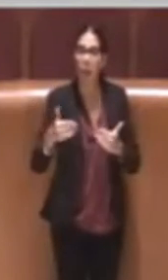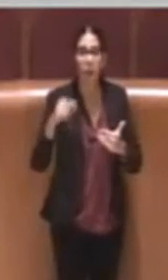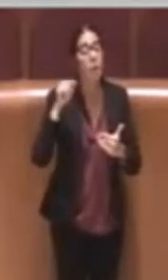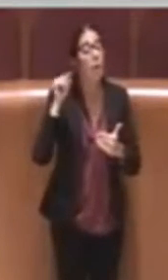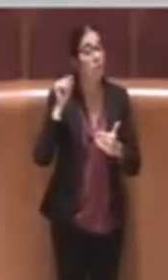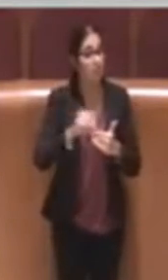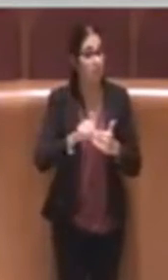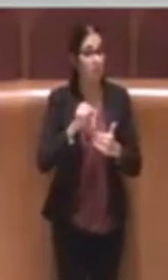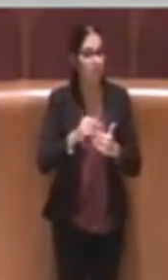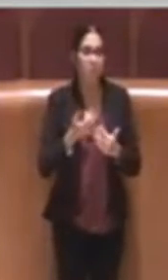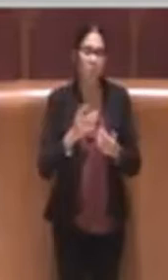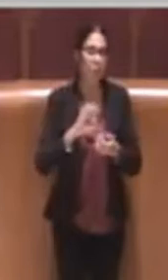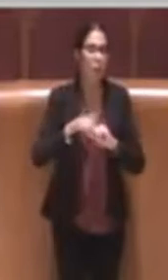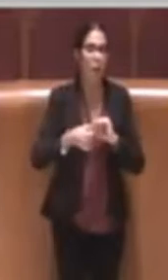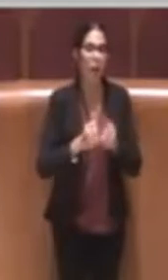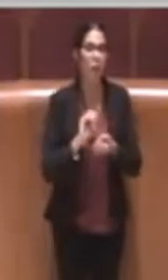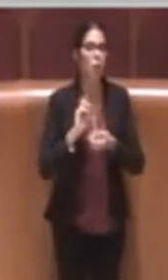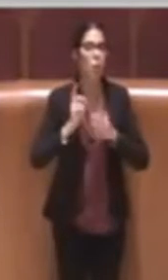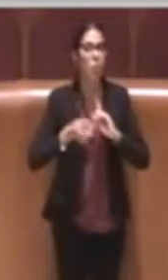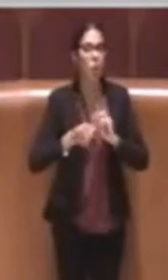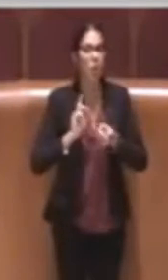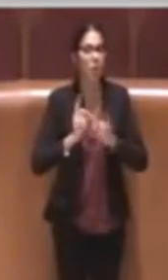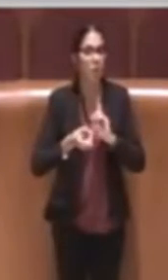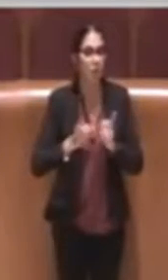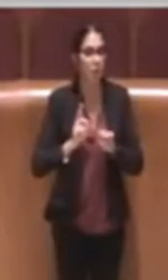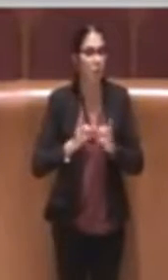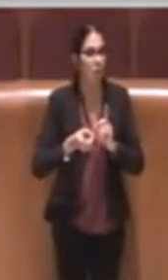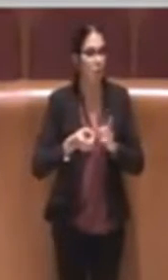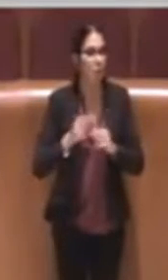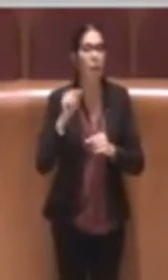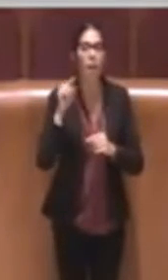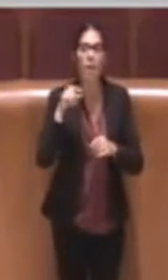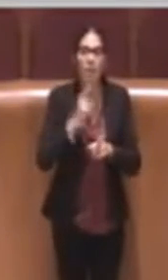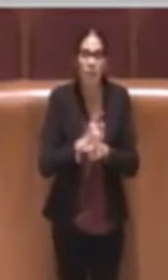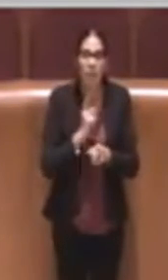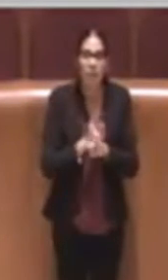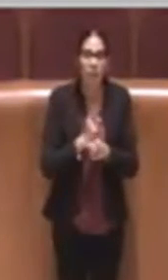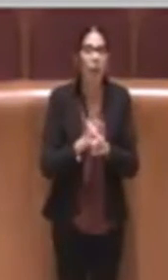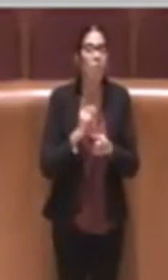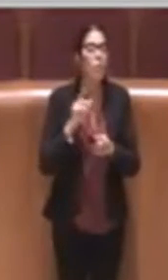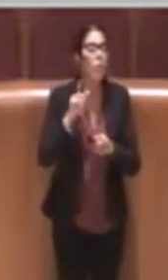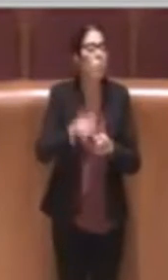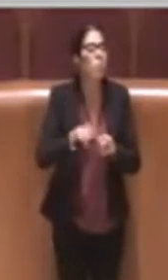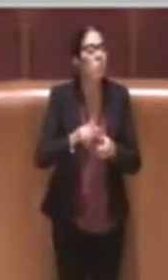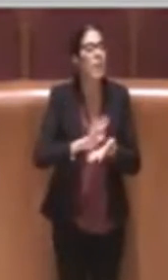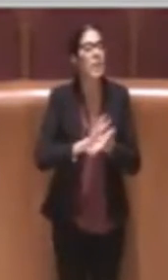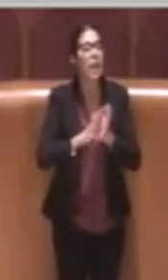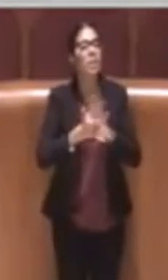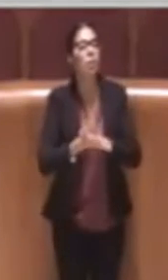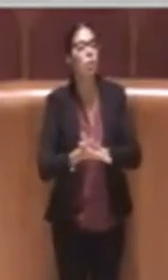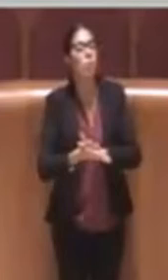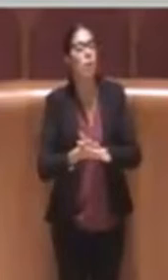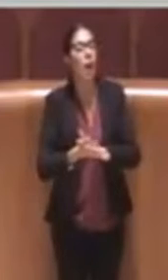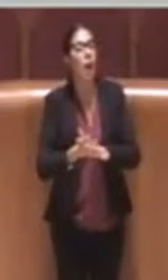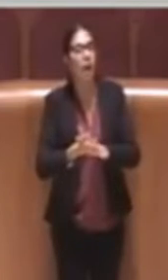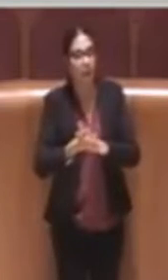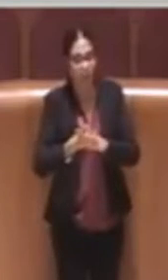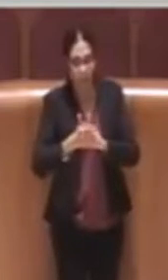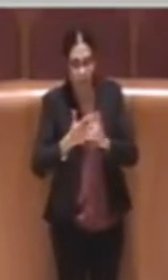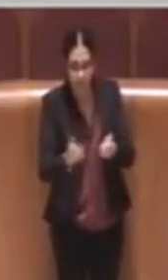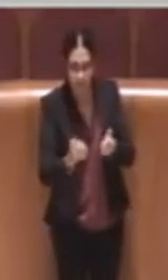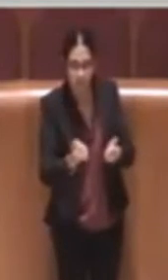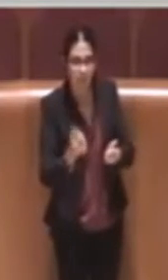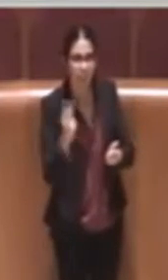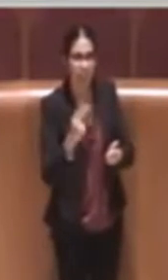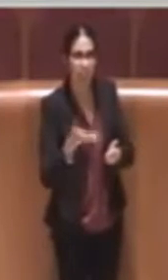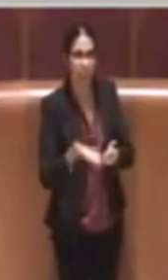atto politico che deve essere comunque trasformato nella realtà. Noi sapete meglio di me